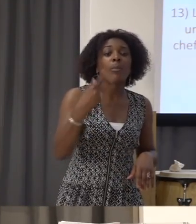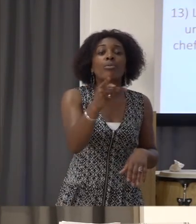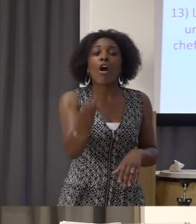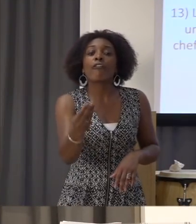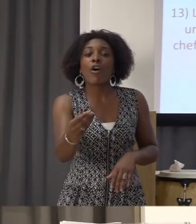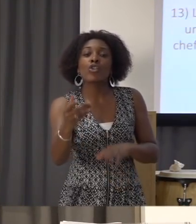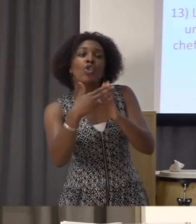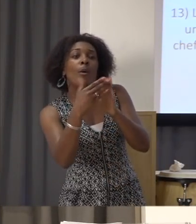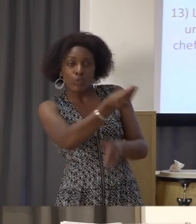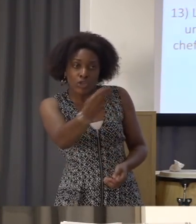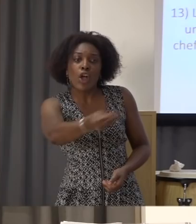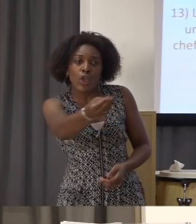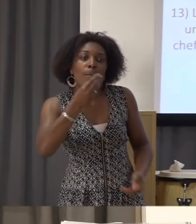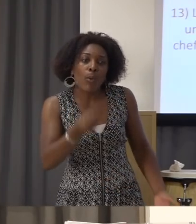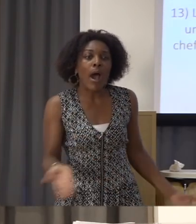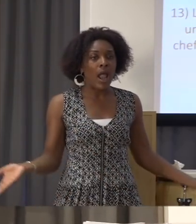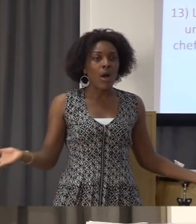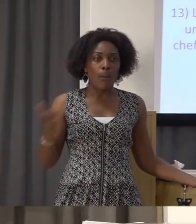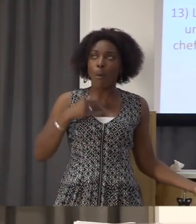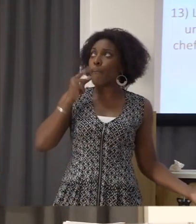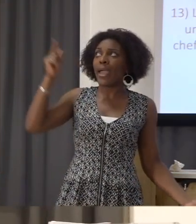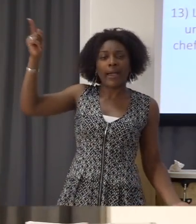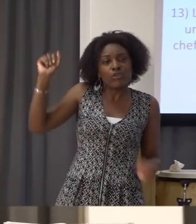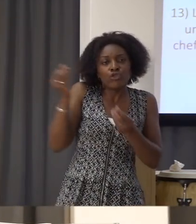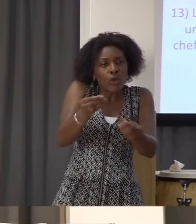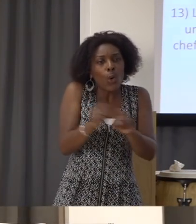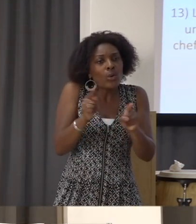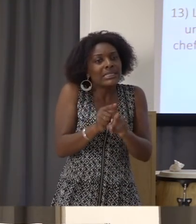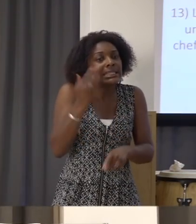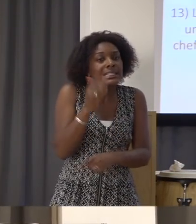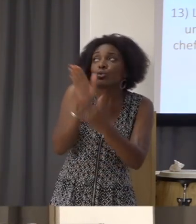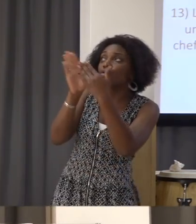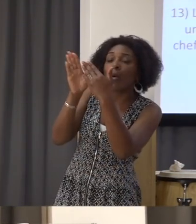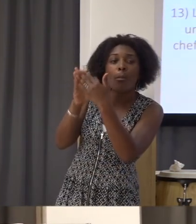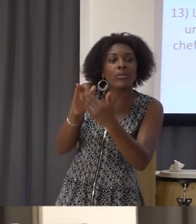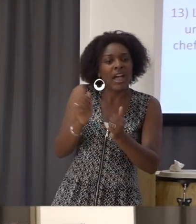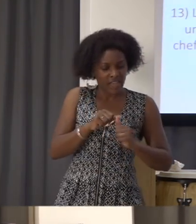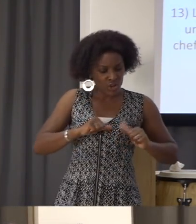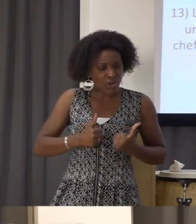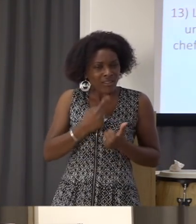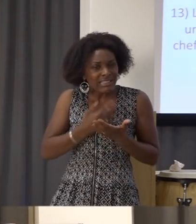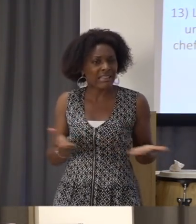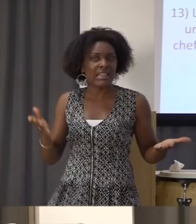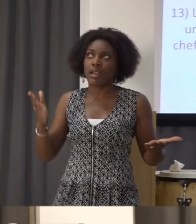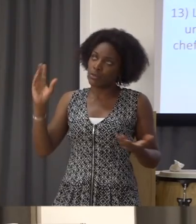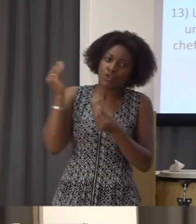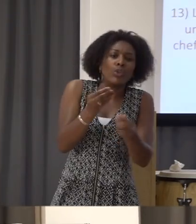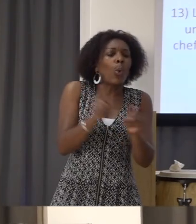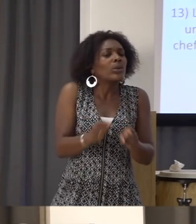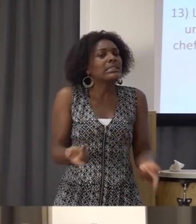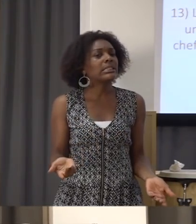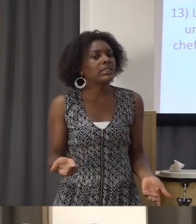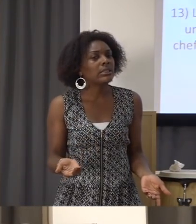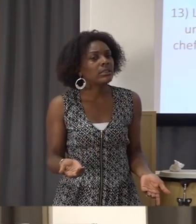enfants. Mais à plus forte raison, Dieu vous le donnera si vous le demandez avec un cœur sincère.